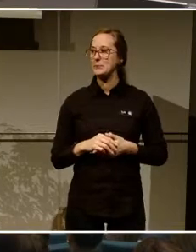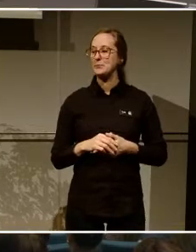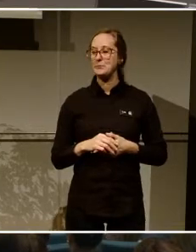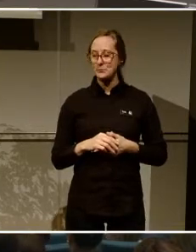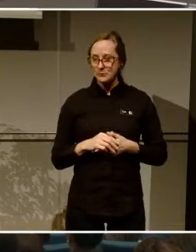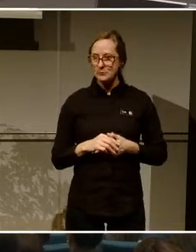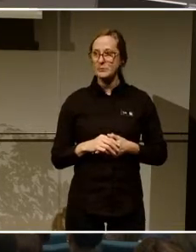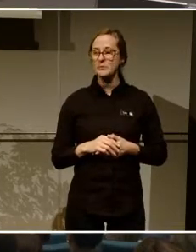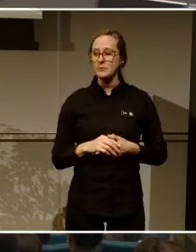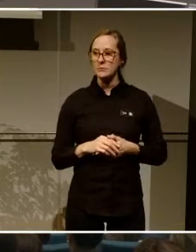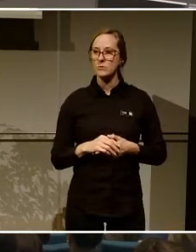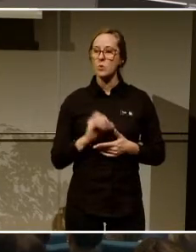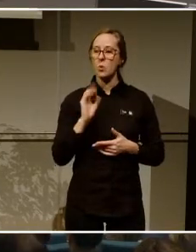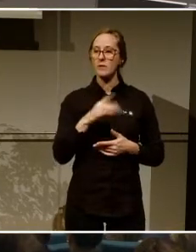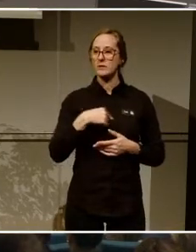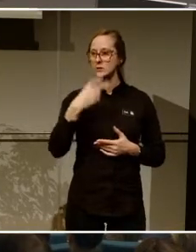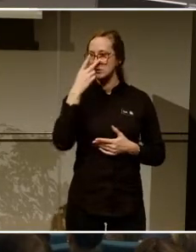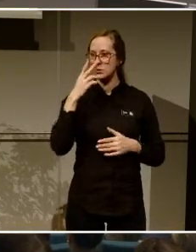Om vi tittar lite på...